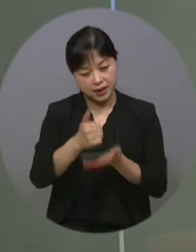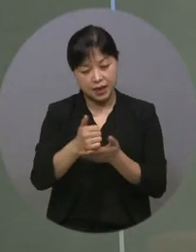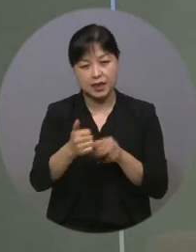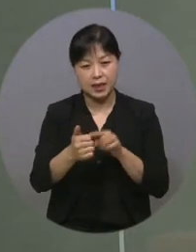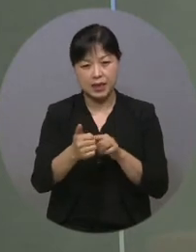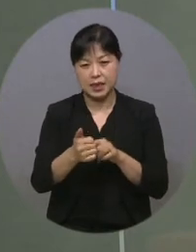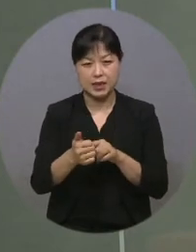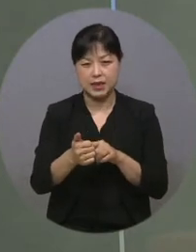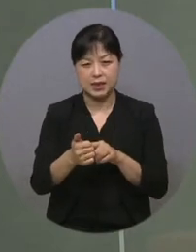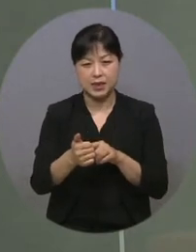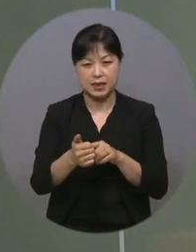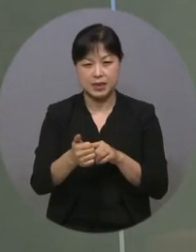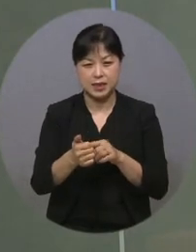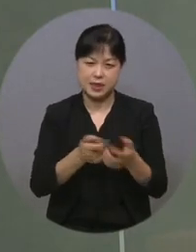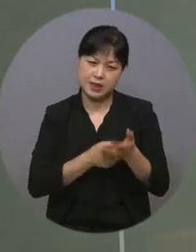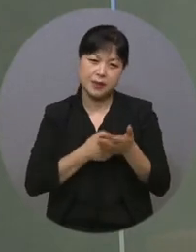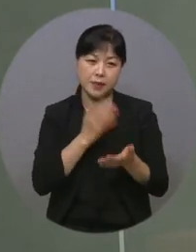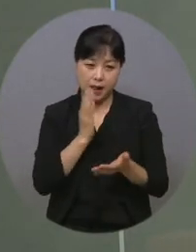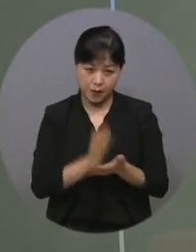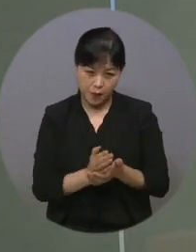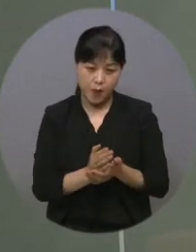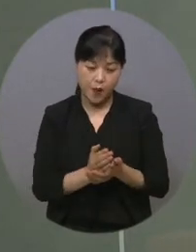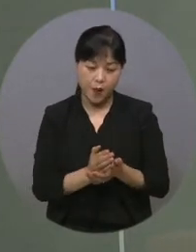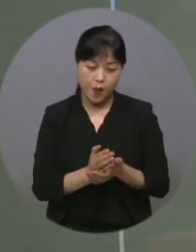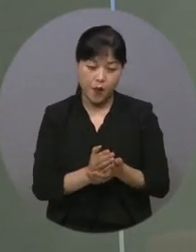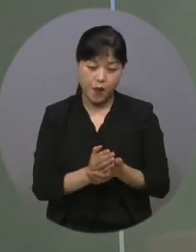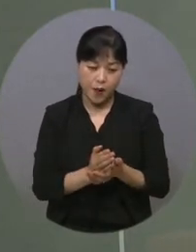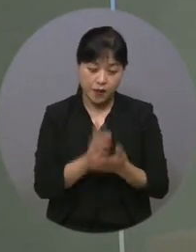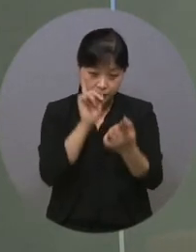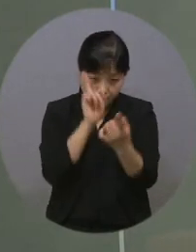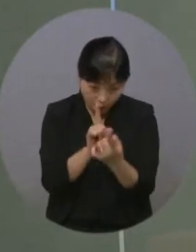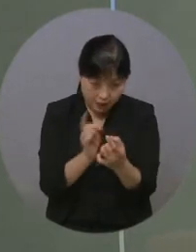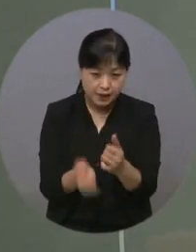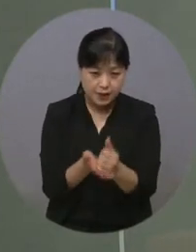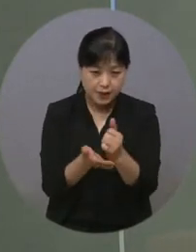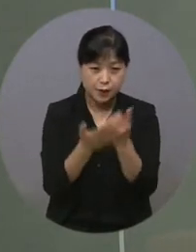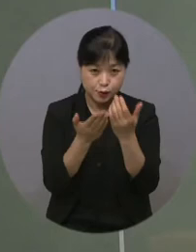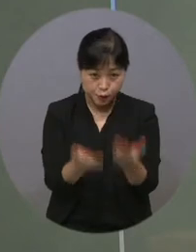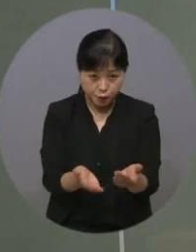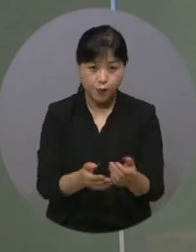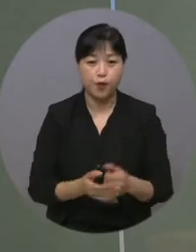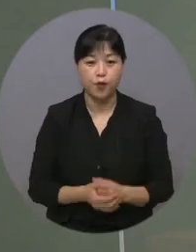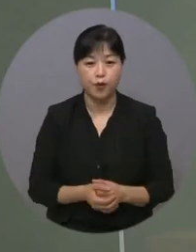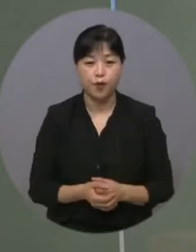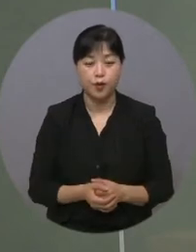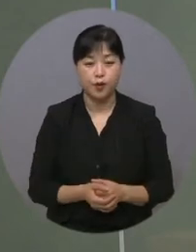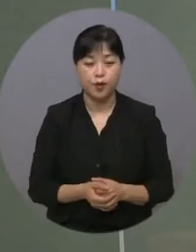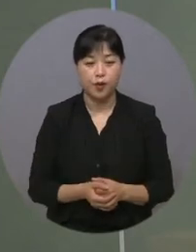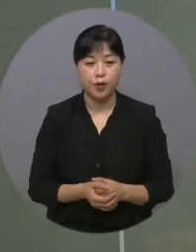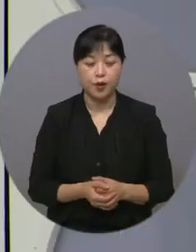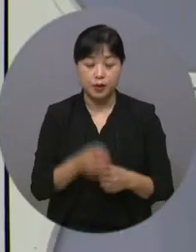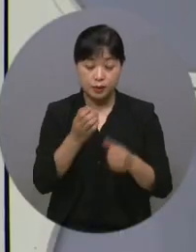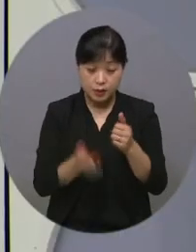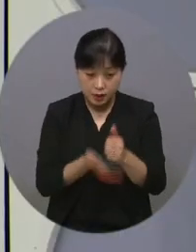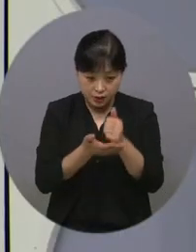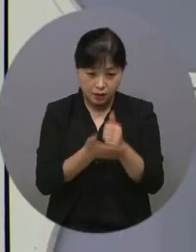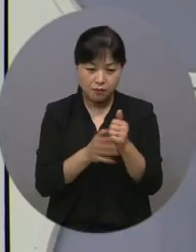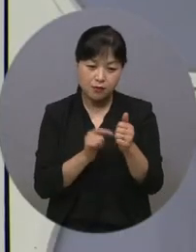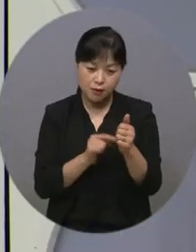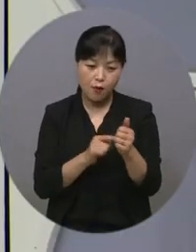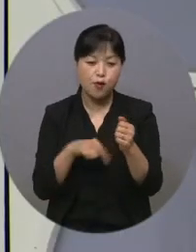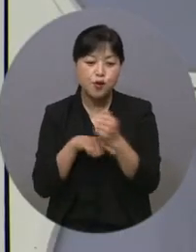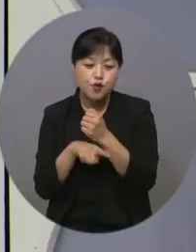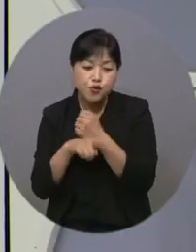마시고 직접적으로 칭찬을 해 주시고 뭐 칭찬은 만들면 되죠. 네. 뭐 특별히